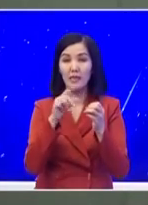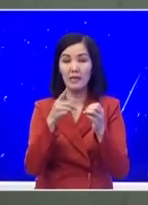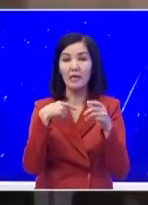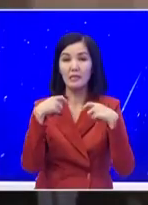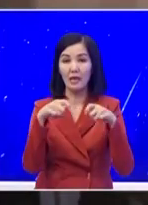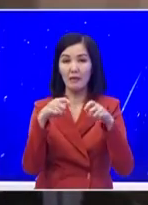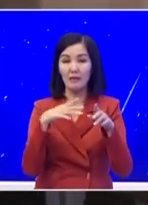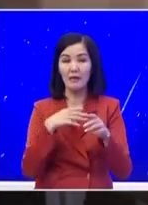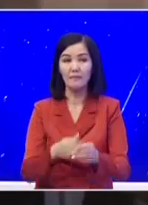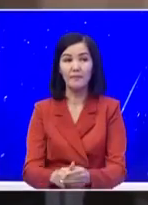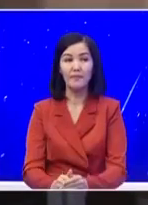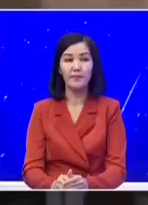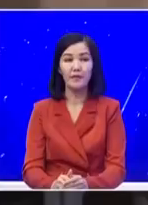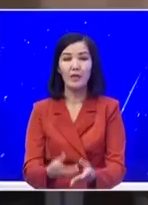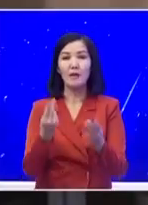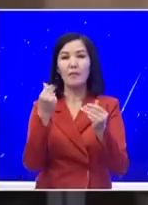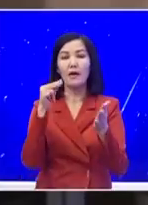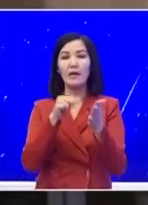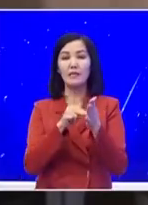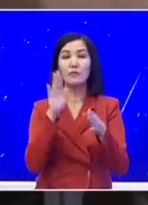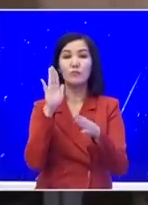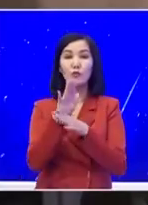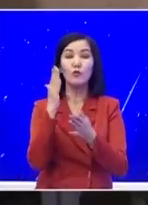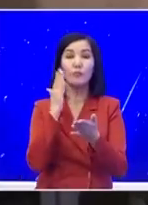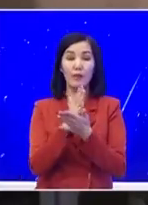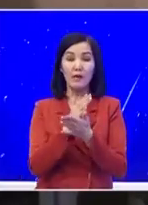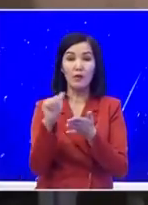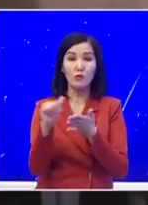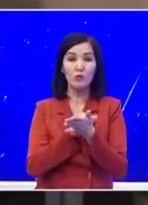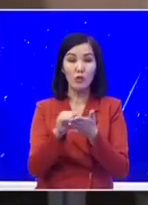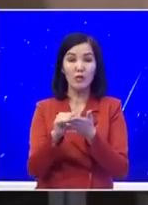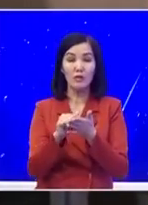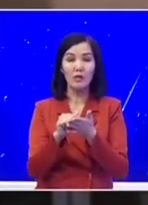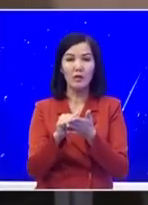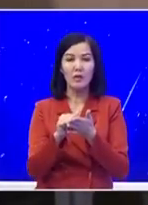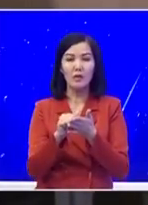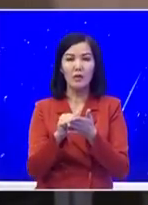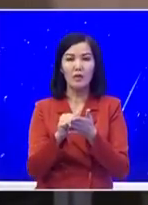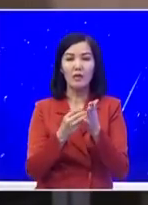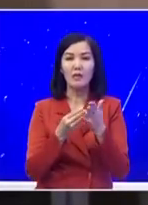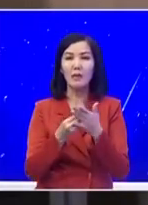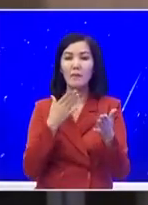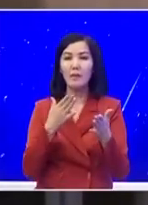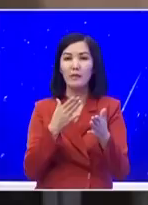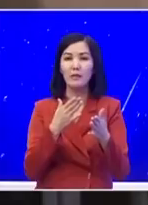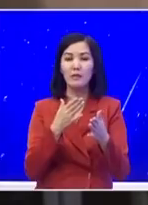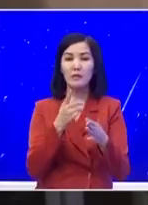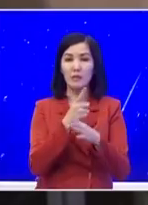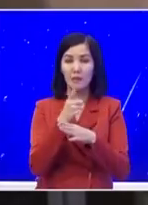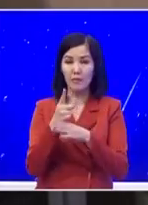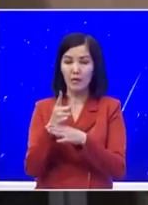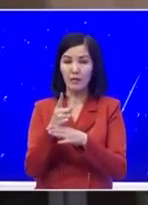келді. Бағасын бізде бұйрық бар ғой, предельницына шектеулі бағайы.